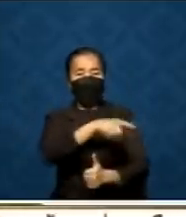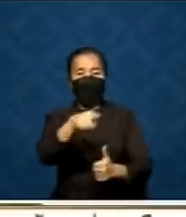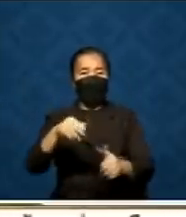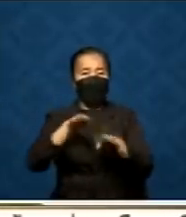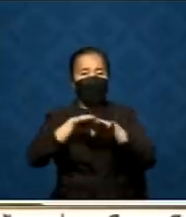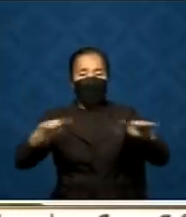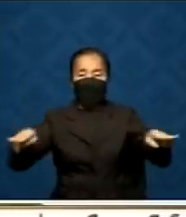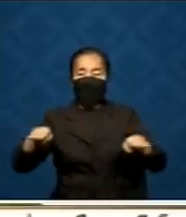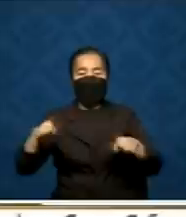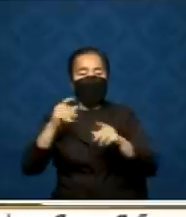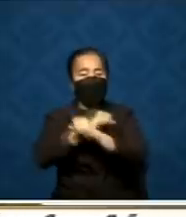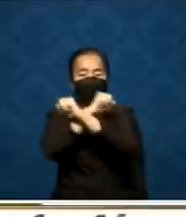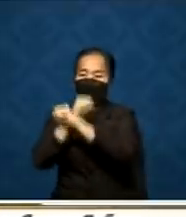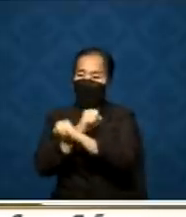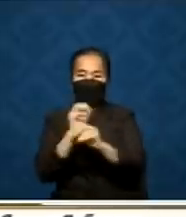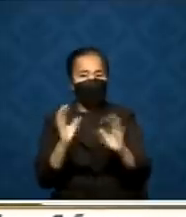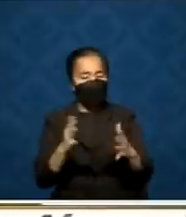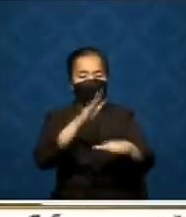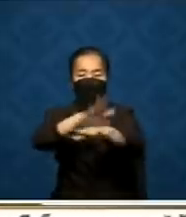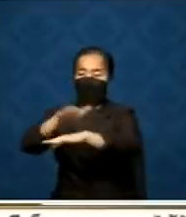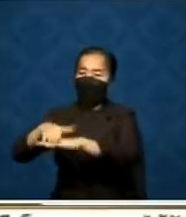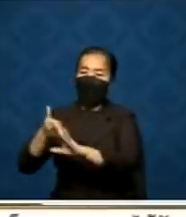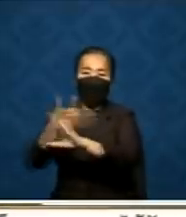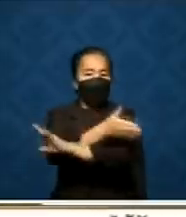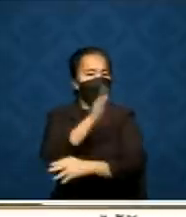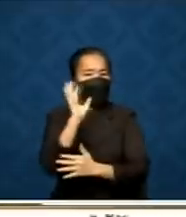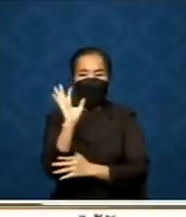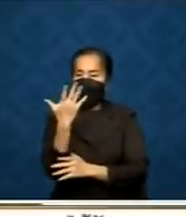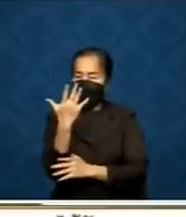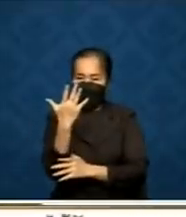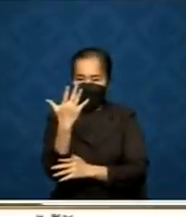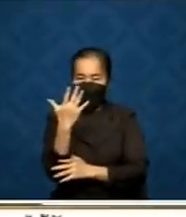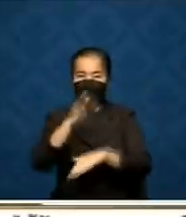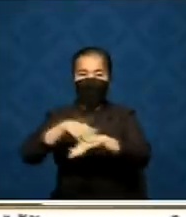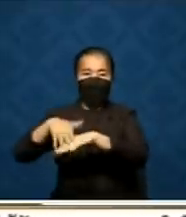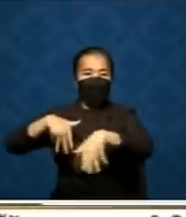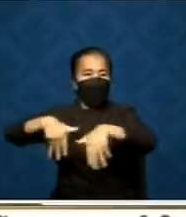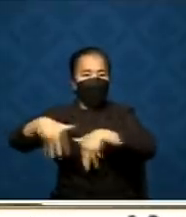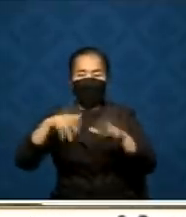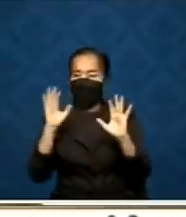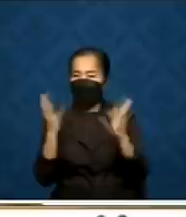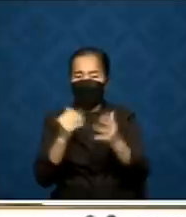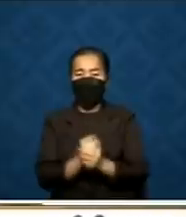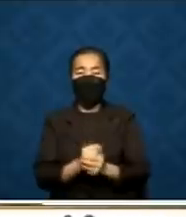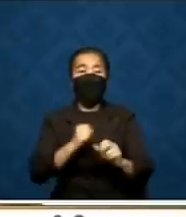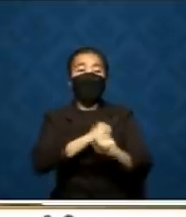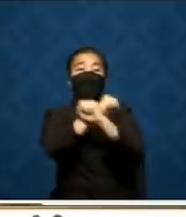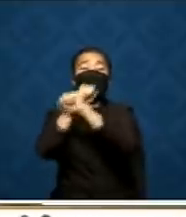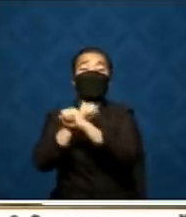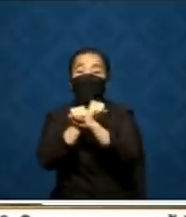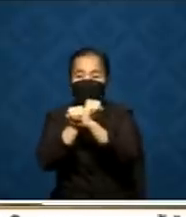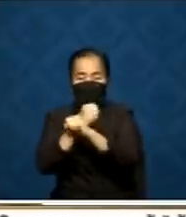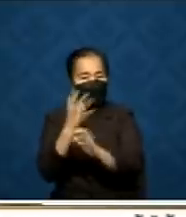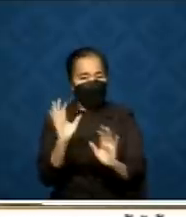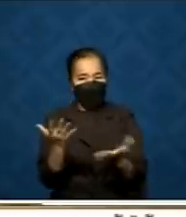มาตรการป้องกันไม่เตือนภัยชาวบ้านเรียนเบื้องต้นเลยนะปฐมเหตุเลยนะครับการป้องกันนี่ไม่